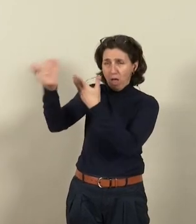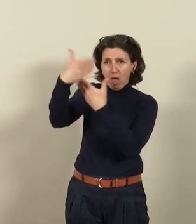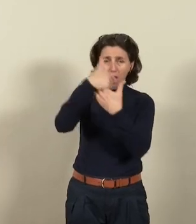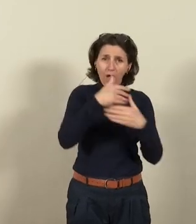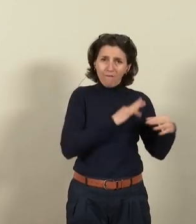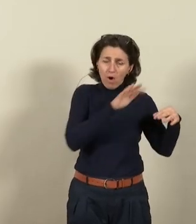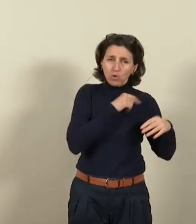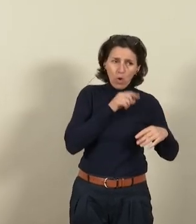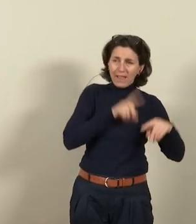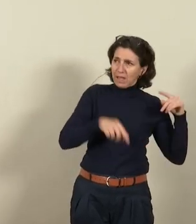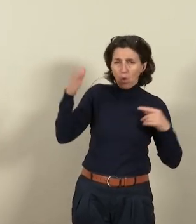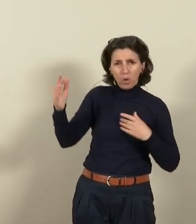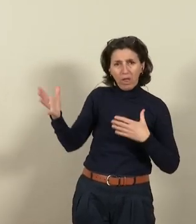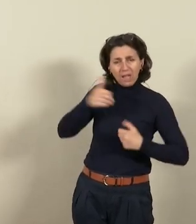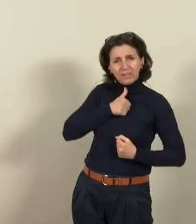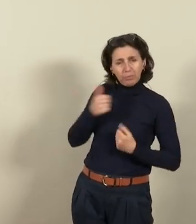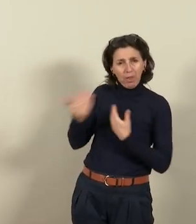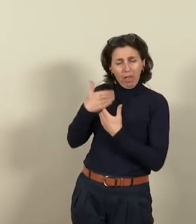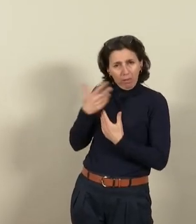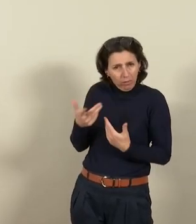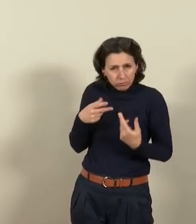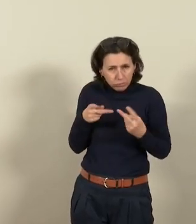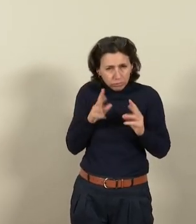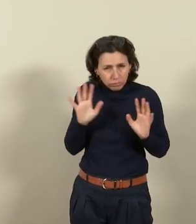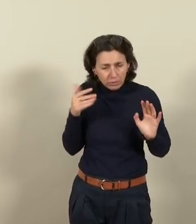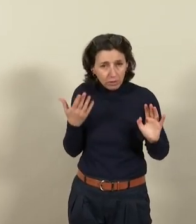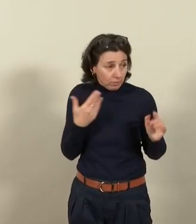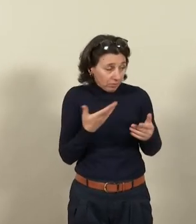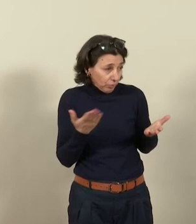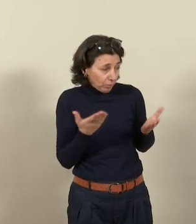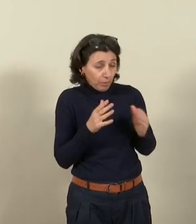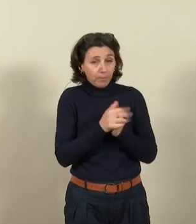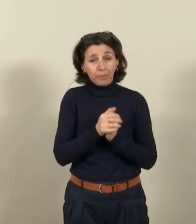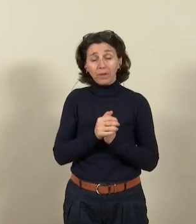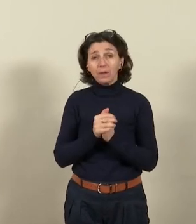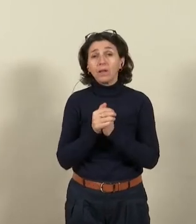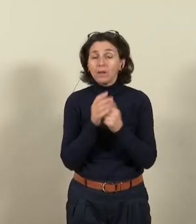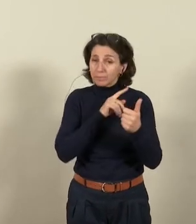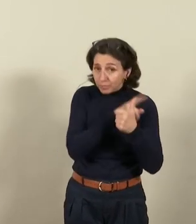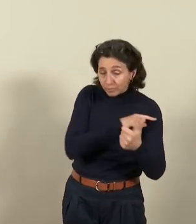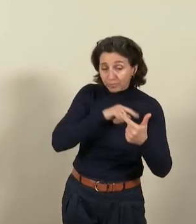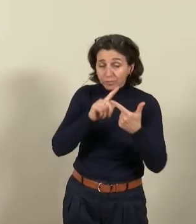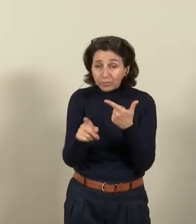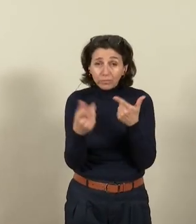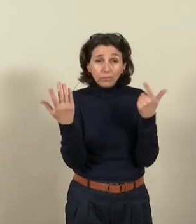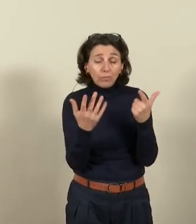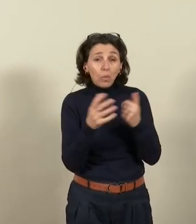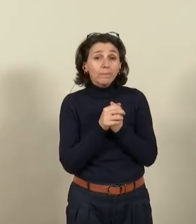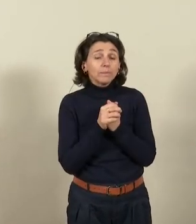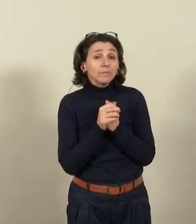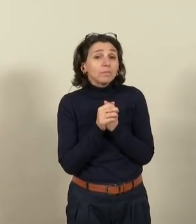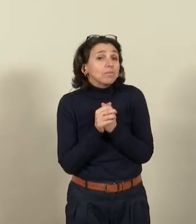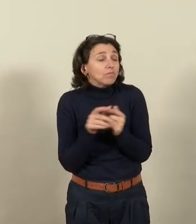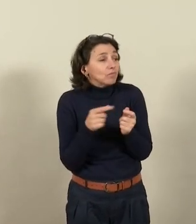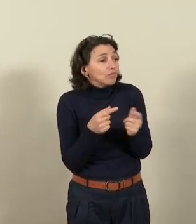France c'est pas l'inverse que nous souhaitons faire oui non mais je vous le dis c'est c'est bien cela et ensuite je voulais vous dire c'est pas parce que vous affirmez même de